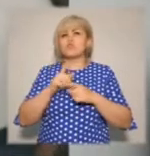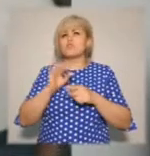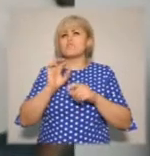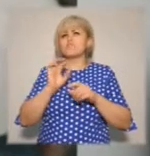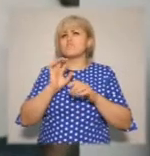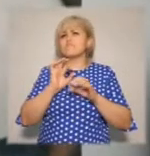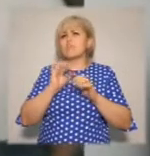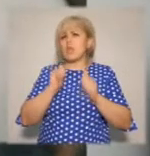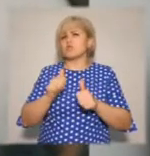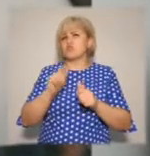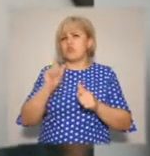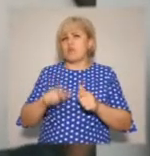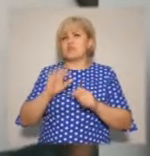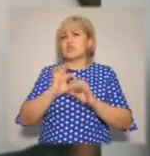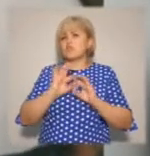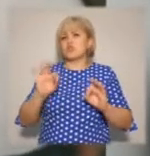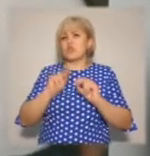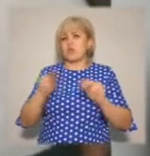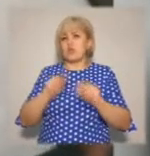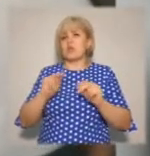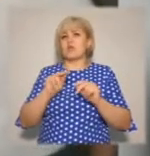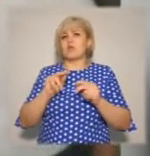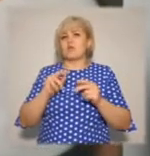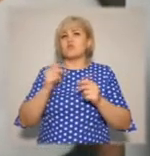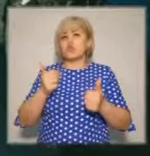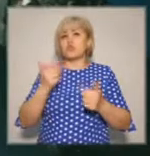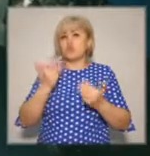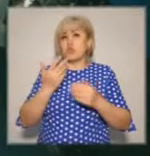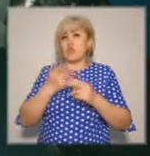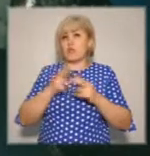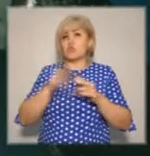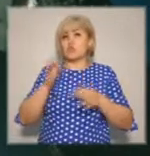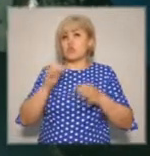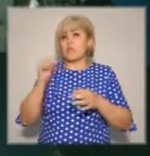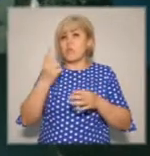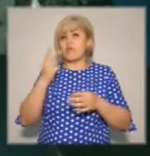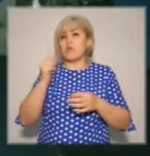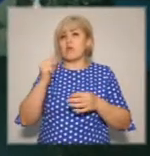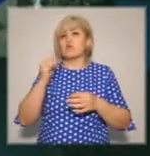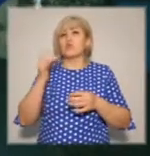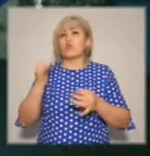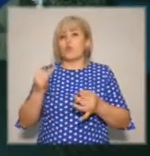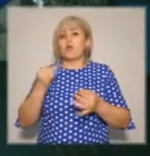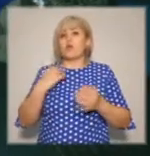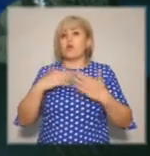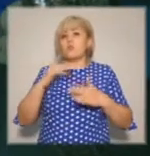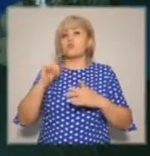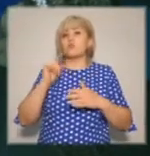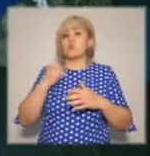я именно к ней попала, именно у нее начала свою танцевальную карьеру. С детства была очень